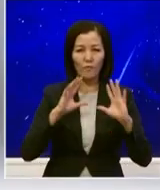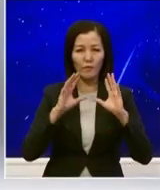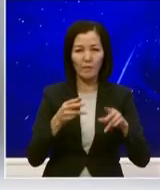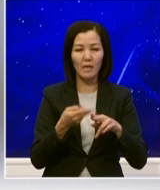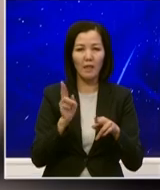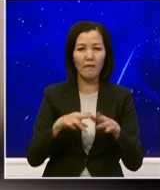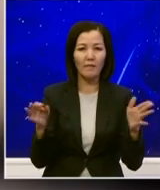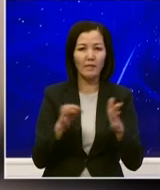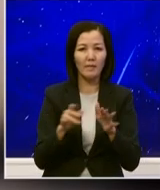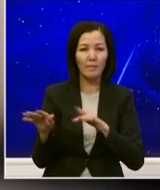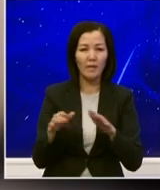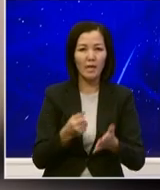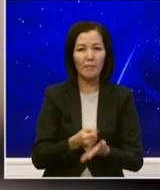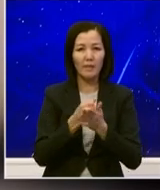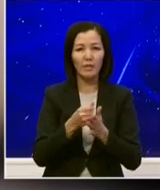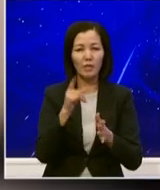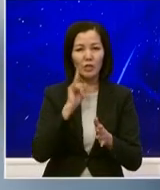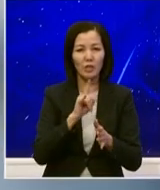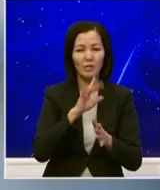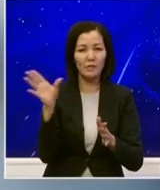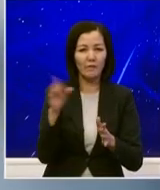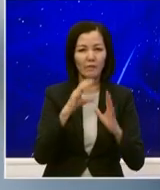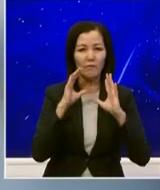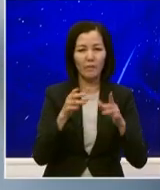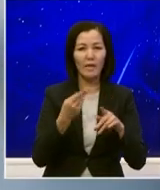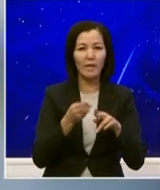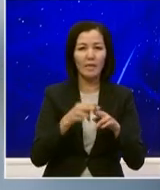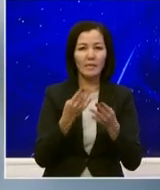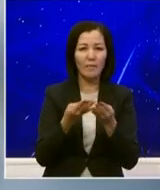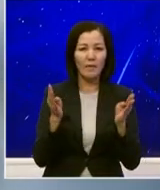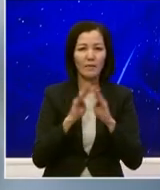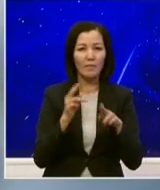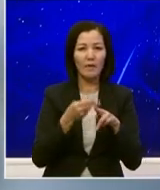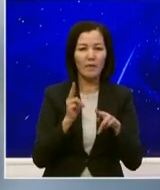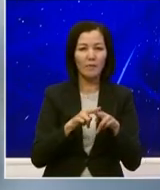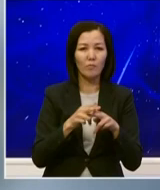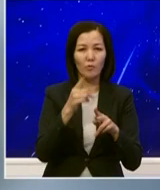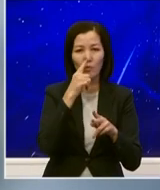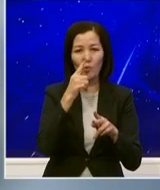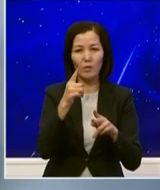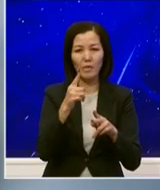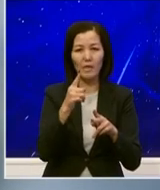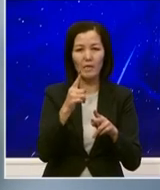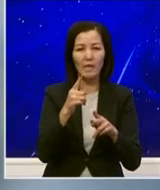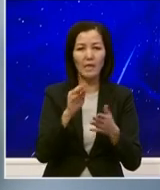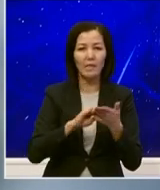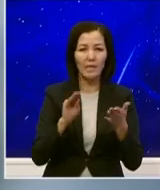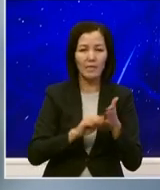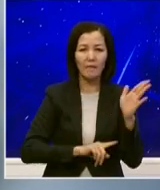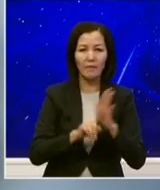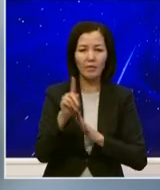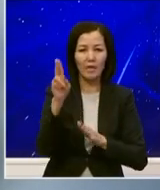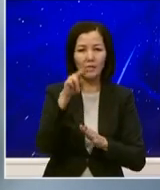цель мероприятия – поддержка женщин со всего мира. Из-за пандемии в этом году конкурс пройдет онлайн, писала Жулдыз в начале